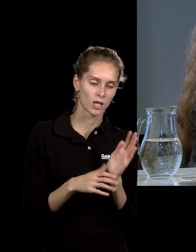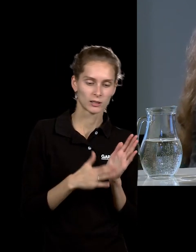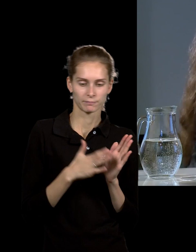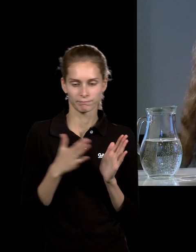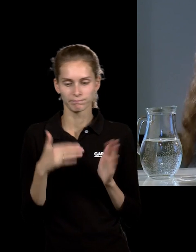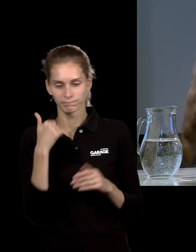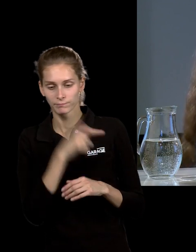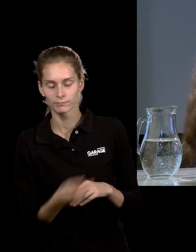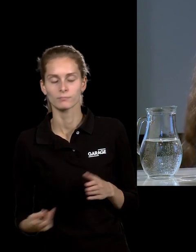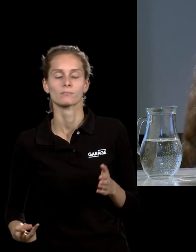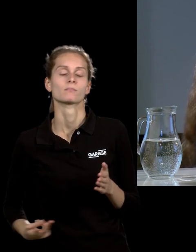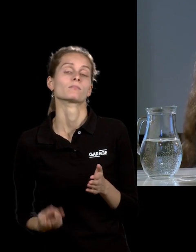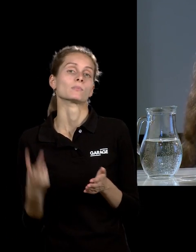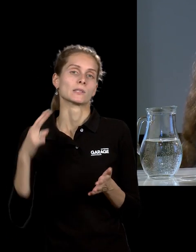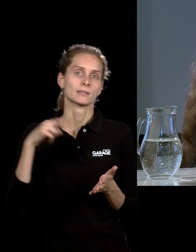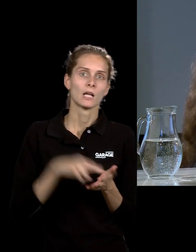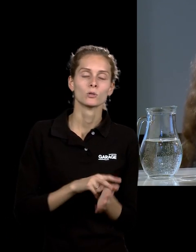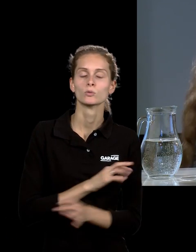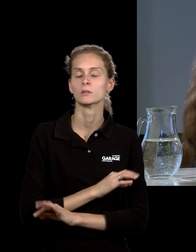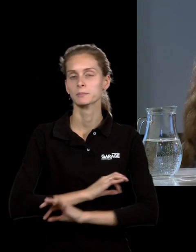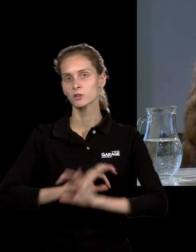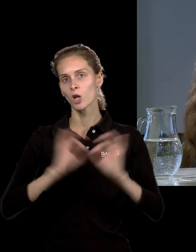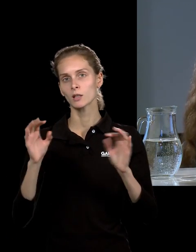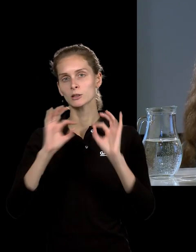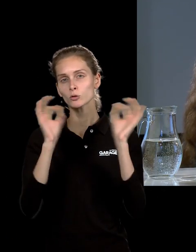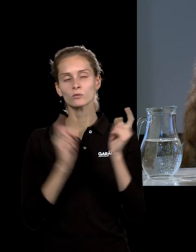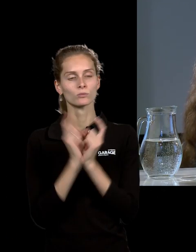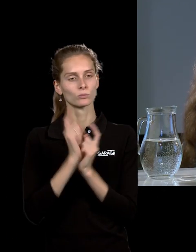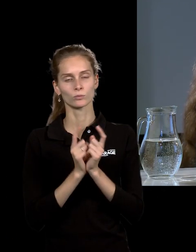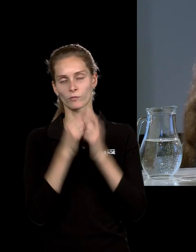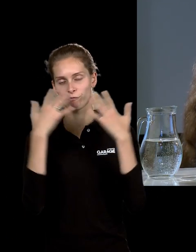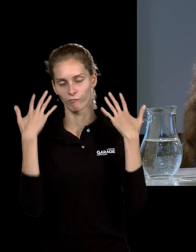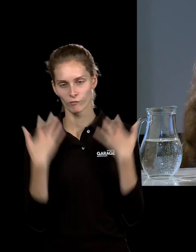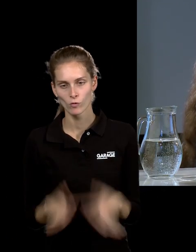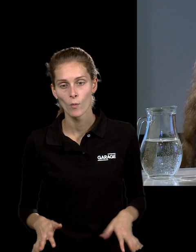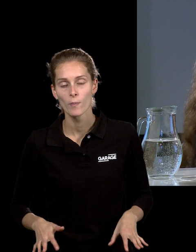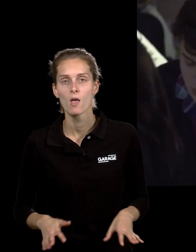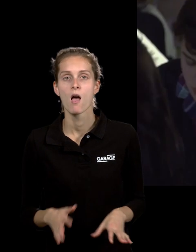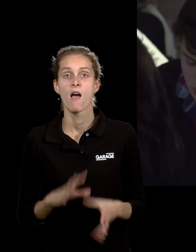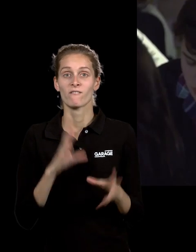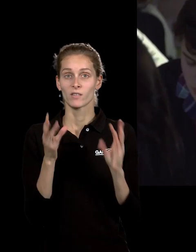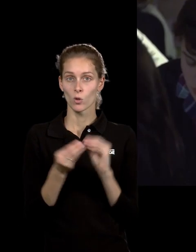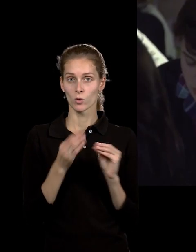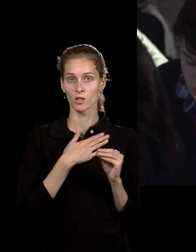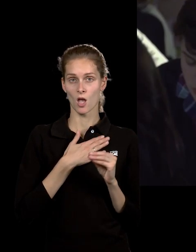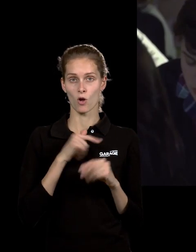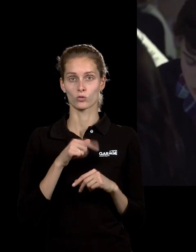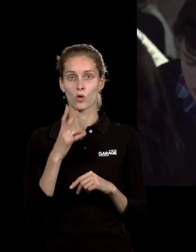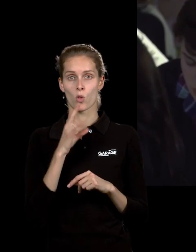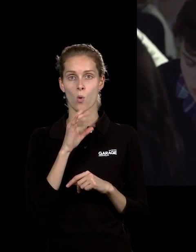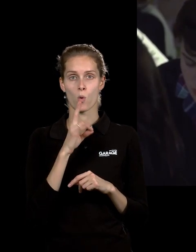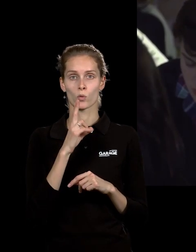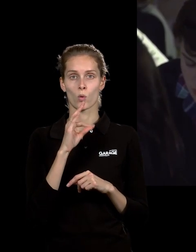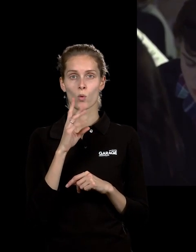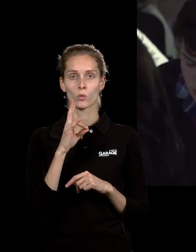наверное, тем, что... Потому что замечательное искусство, никто не спорит, но стало тем, что наши... Нонконформисты в